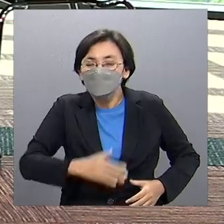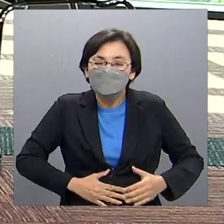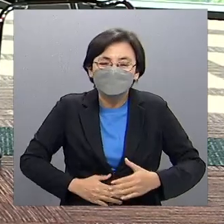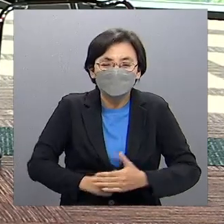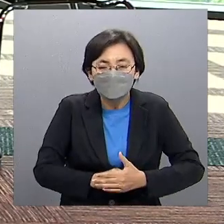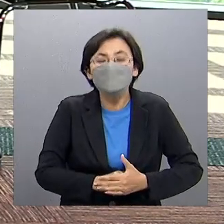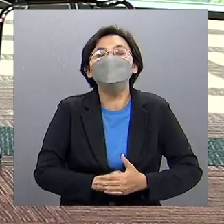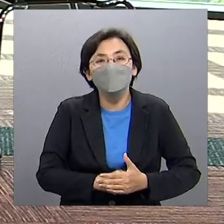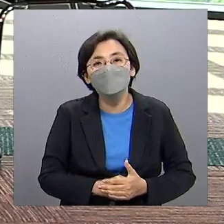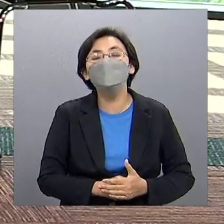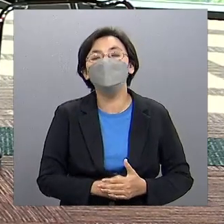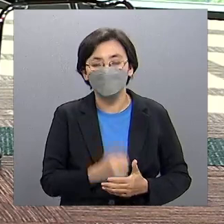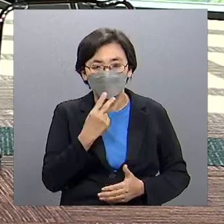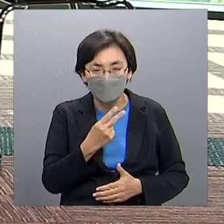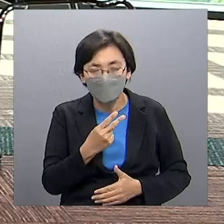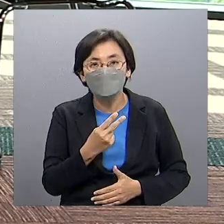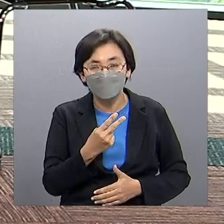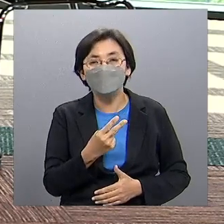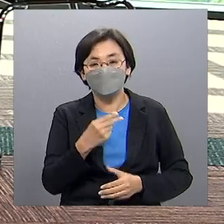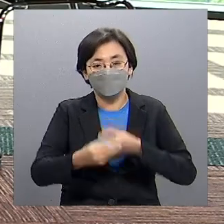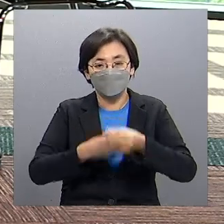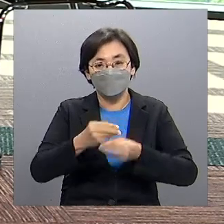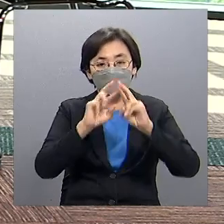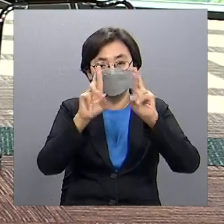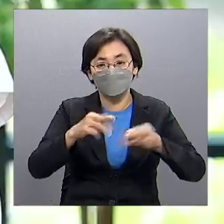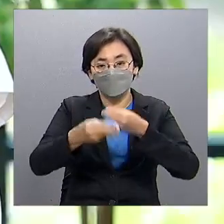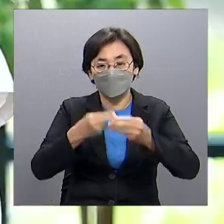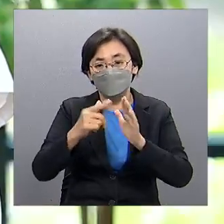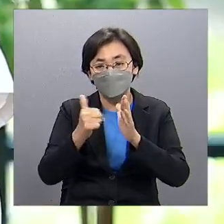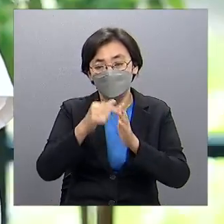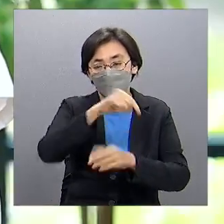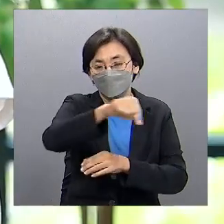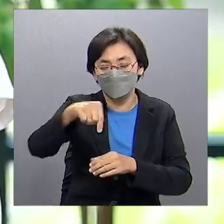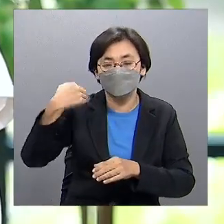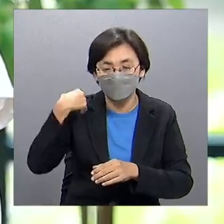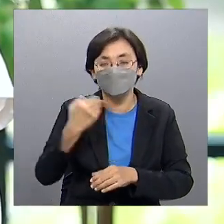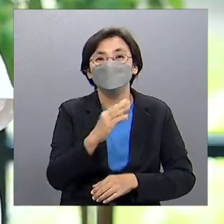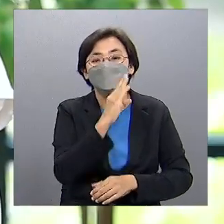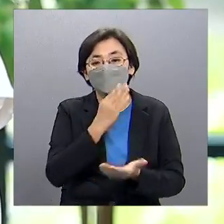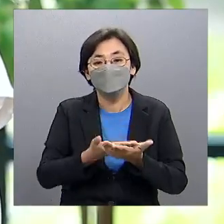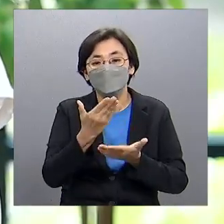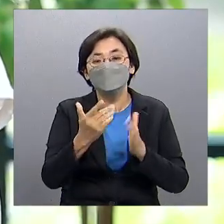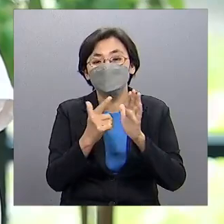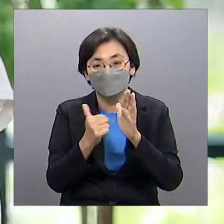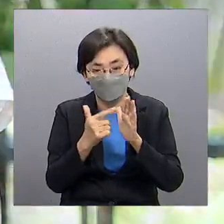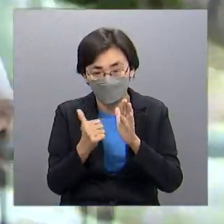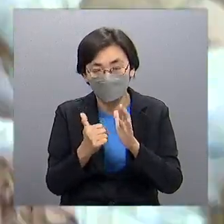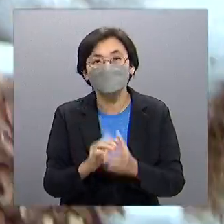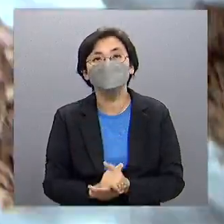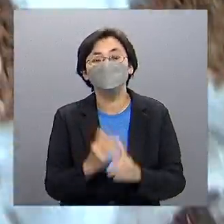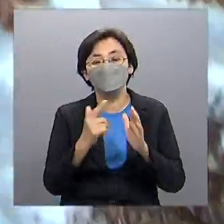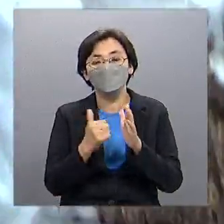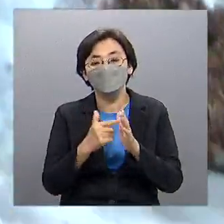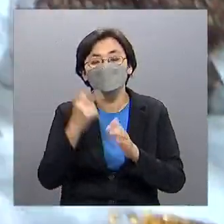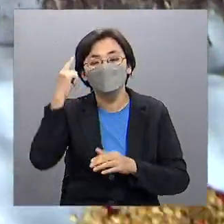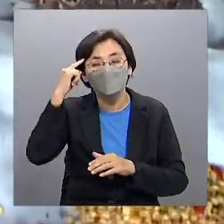าการที่มีขายอยู่ตามร้านค้าได้เพราะว่าเวลาที่จะใช้ยาเนี่ยมันมีอยู่อย่างคือถ้าใช้ยาเดี่ยวเนี่ยก็คือความรู้ทั่วไปความรู้กลางบ้าน